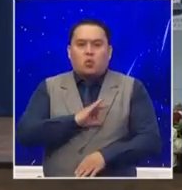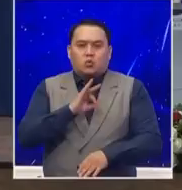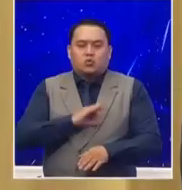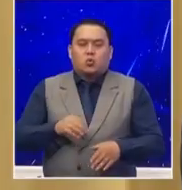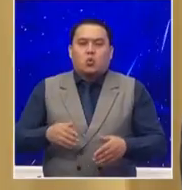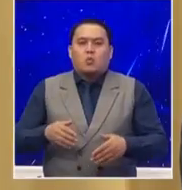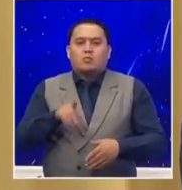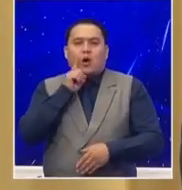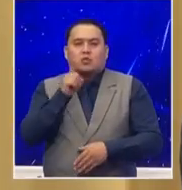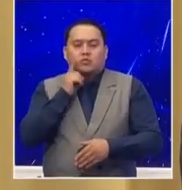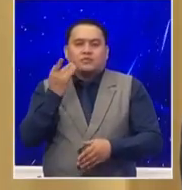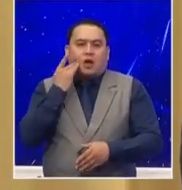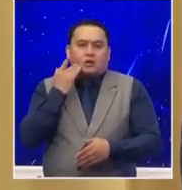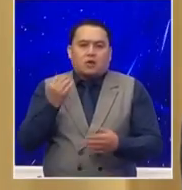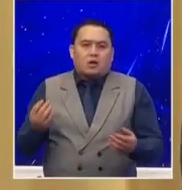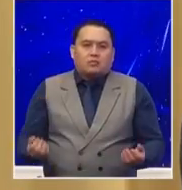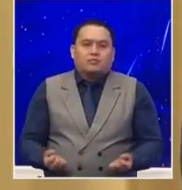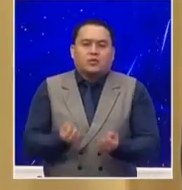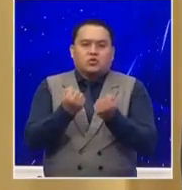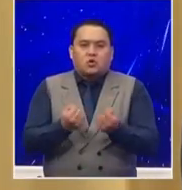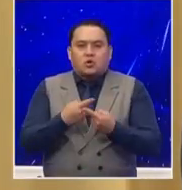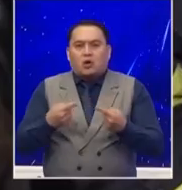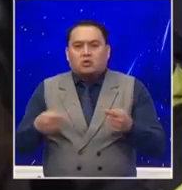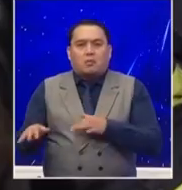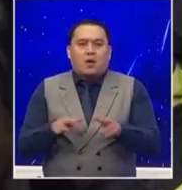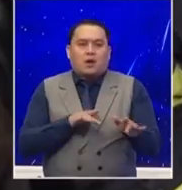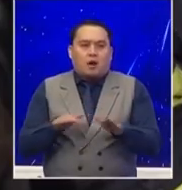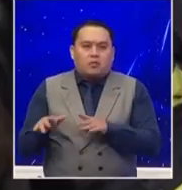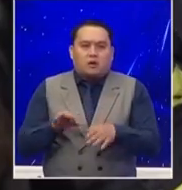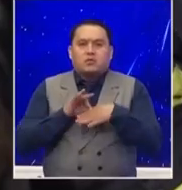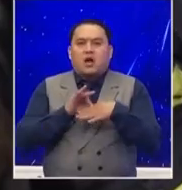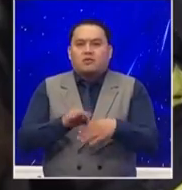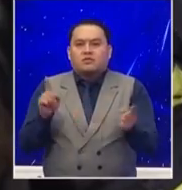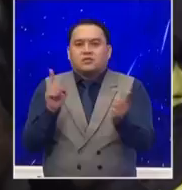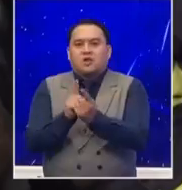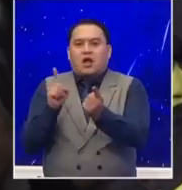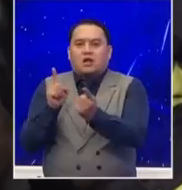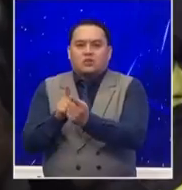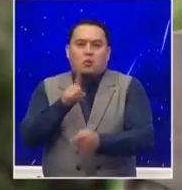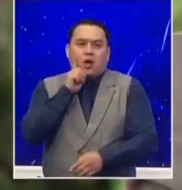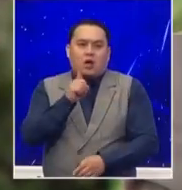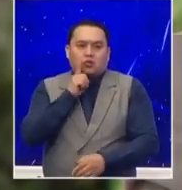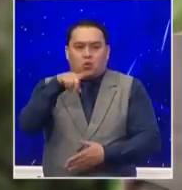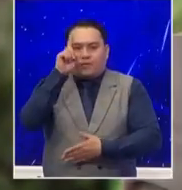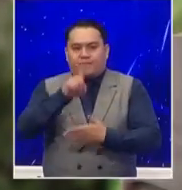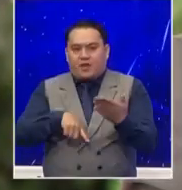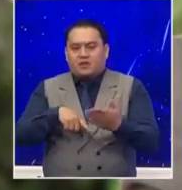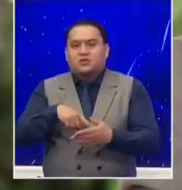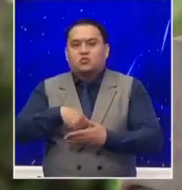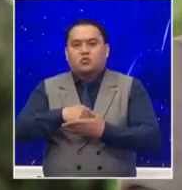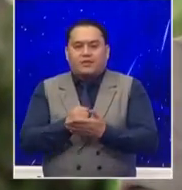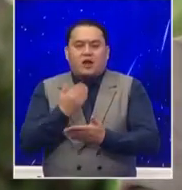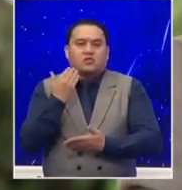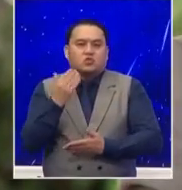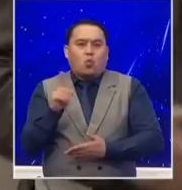обществу. Аксакал был постоянным и желанным гостем различных мероприятий, проводил встречи с молодежью. Можно с уверенностью утверждать, у